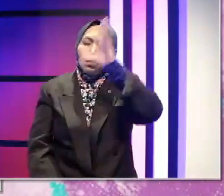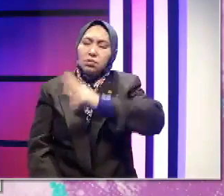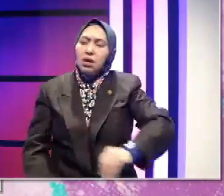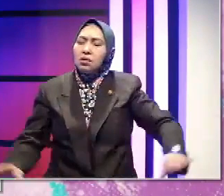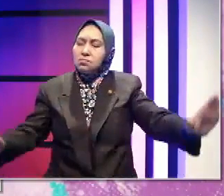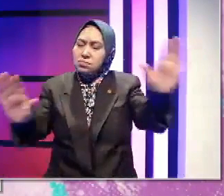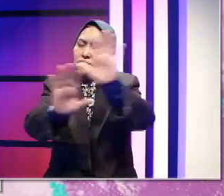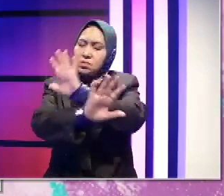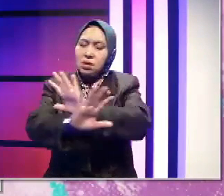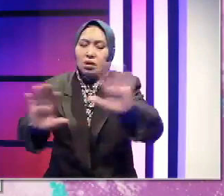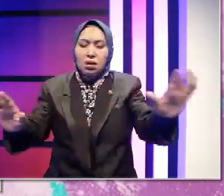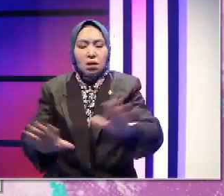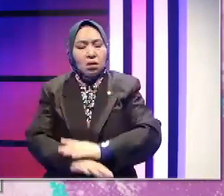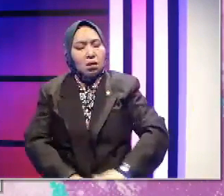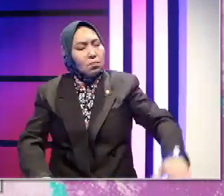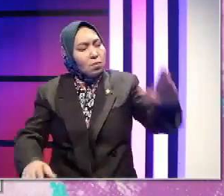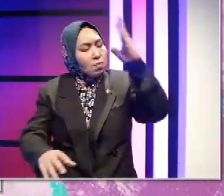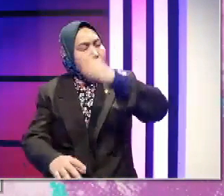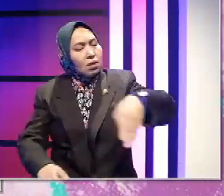تبطلوا